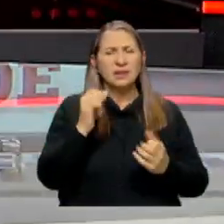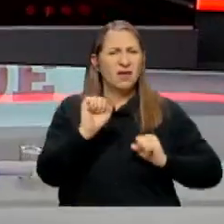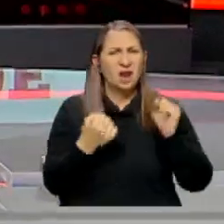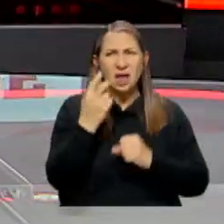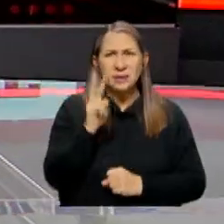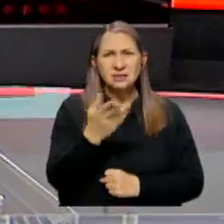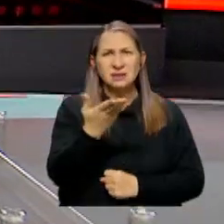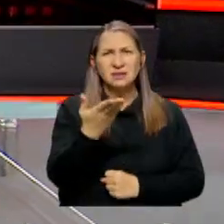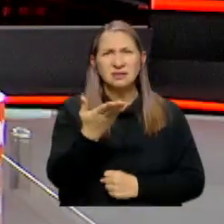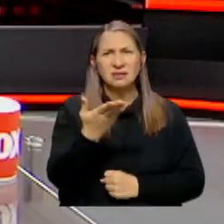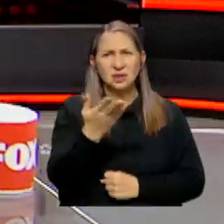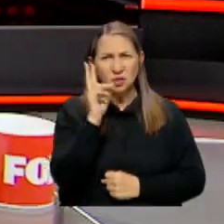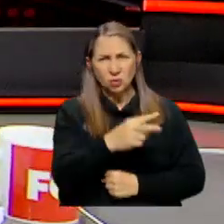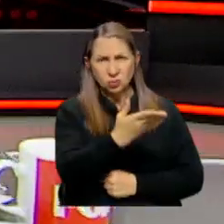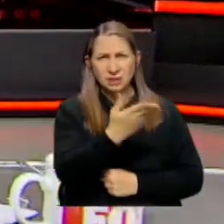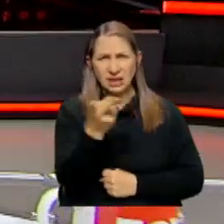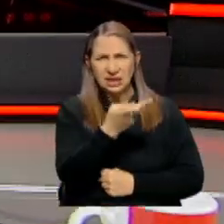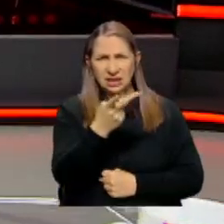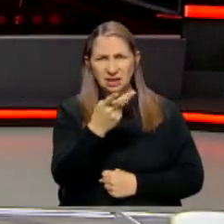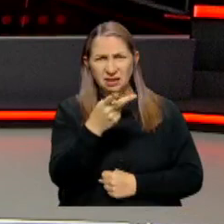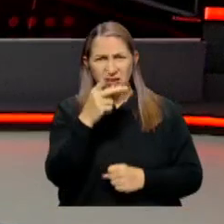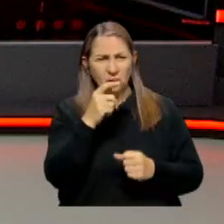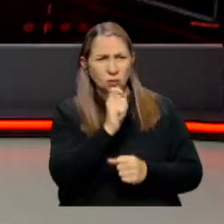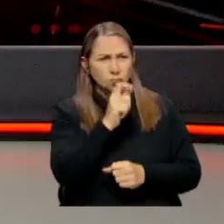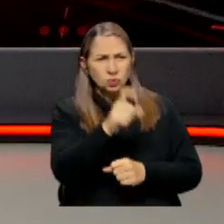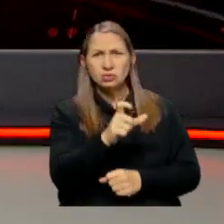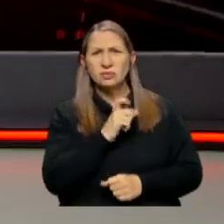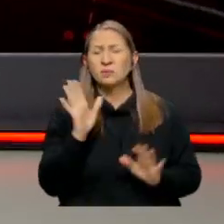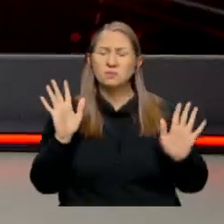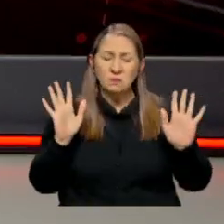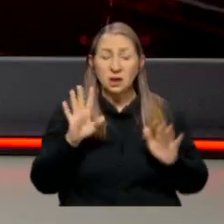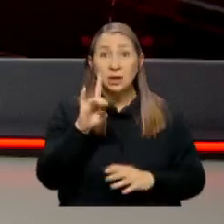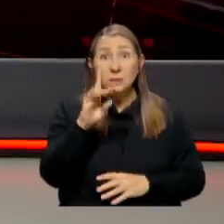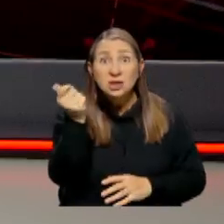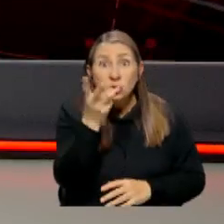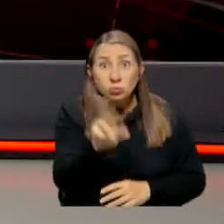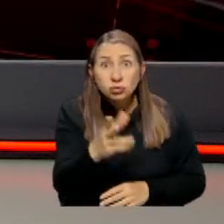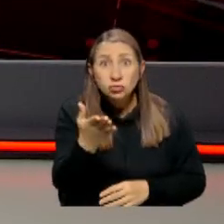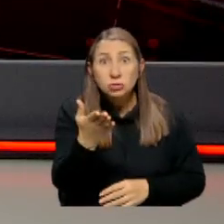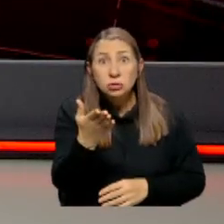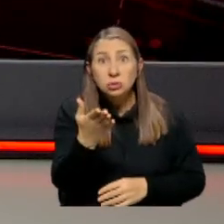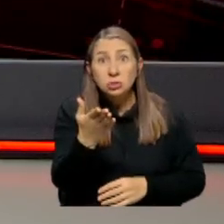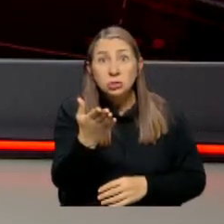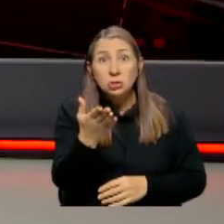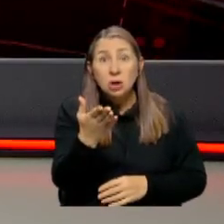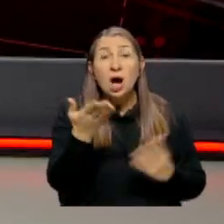tavırlara Baksanıza gördünüz değil mi iki görüntüyü arka arkaya 41 Can gitmiş